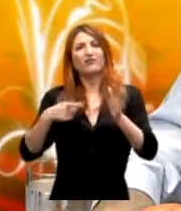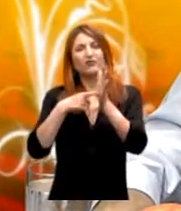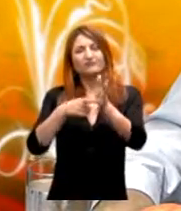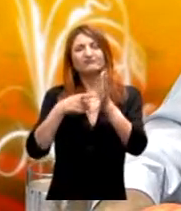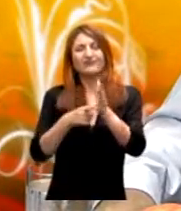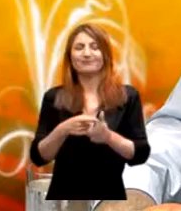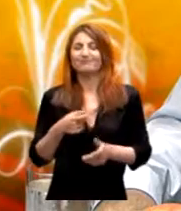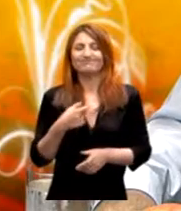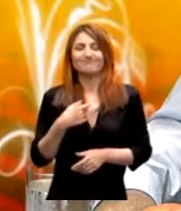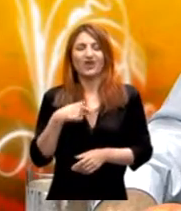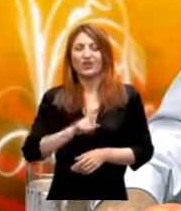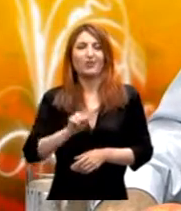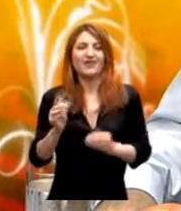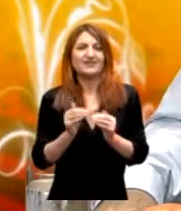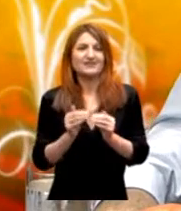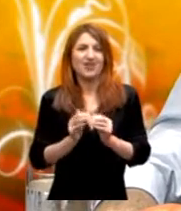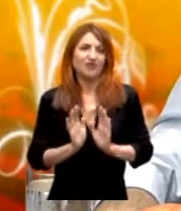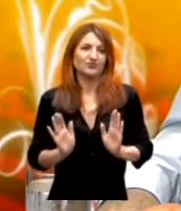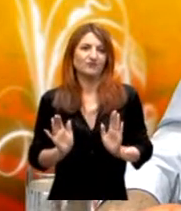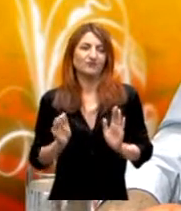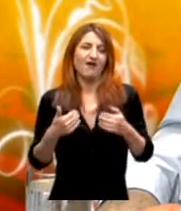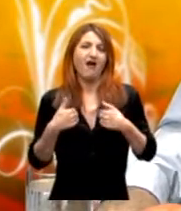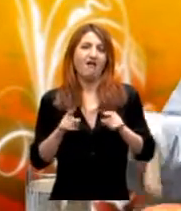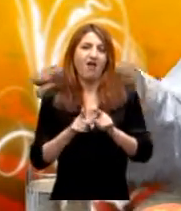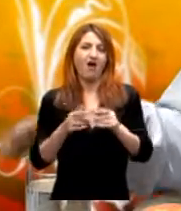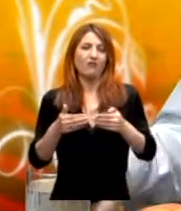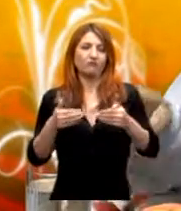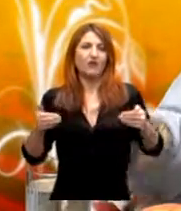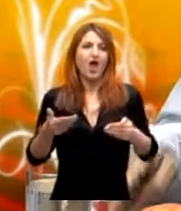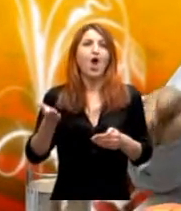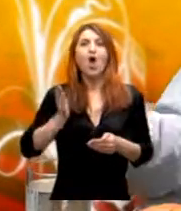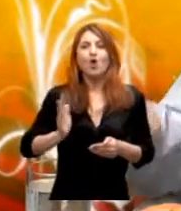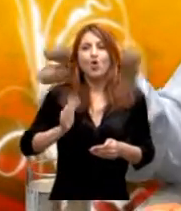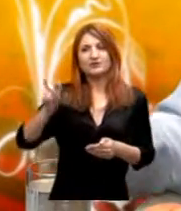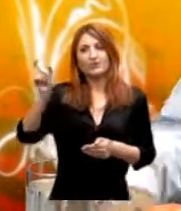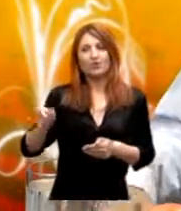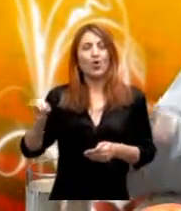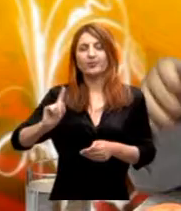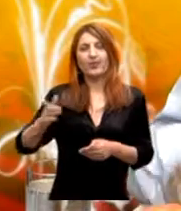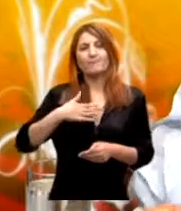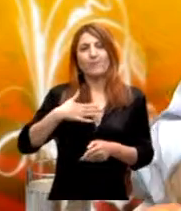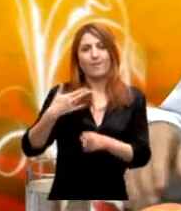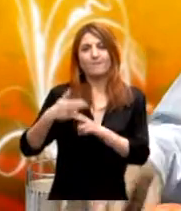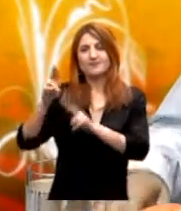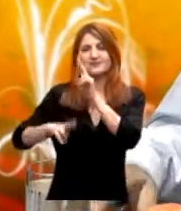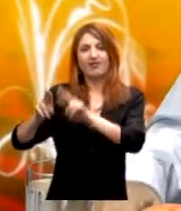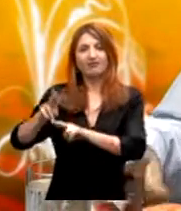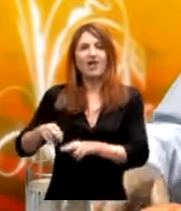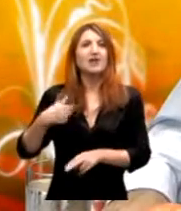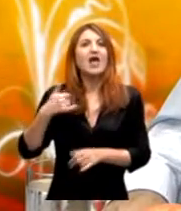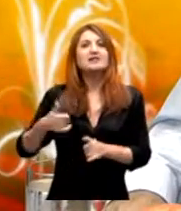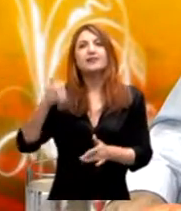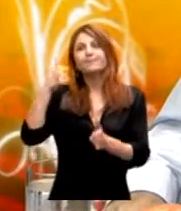pacijenta i doktora. I moram na početku odmah reći da gospodin nije moj pacijent. Ja gospodina sad